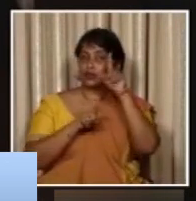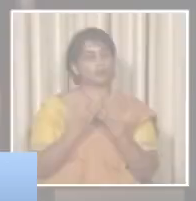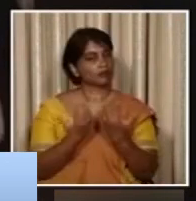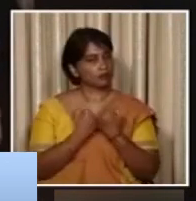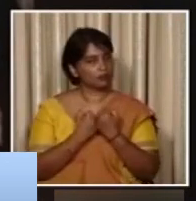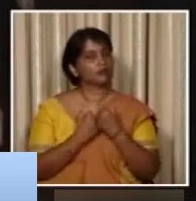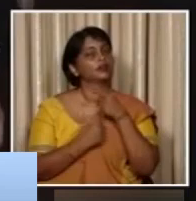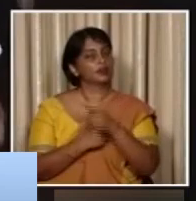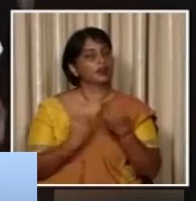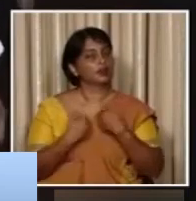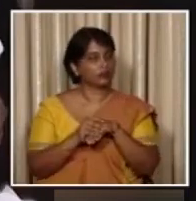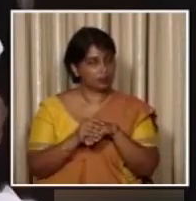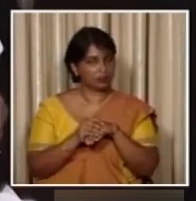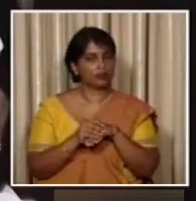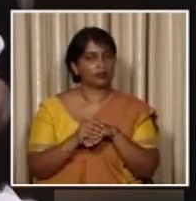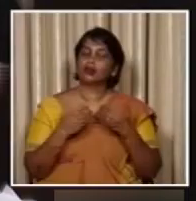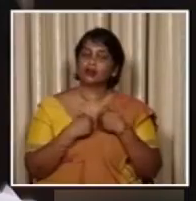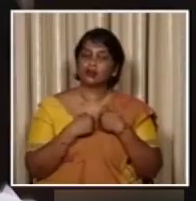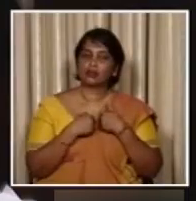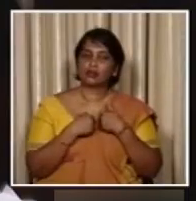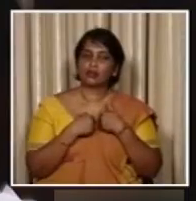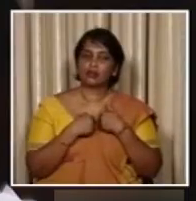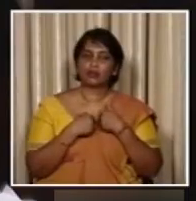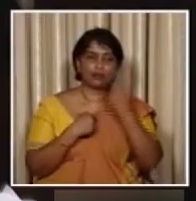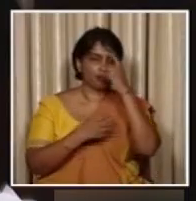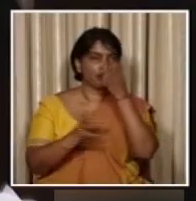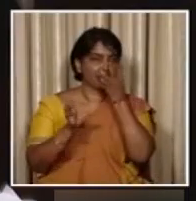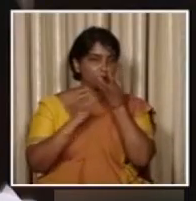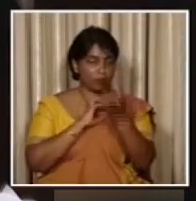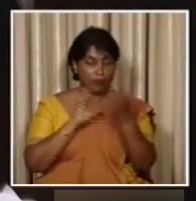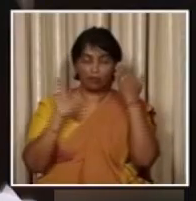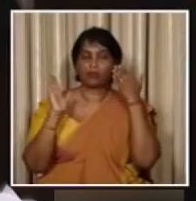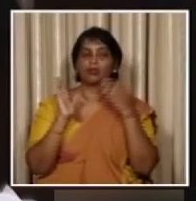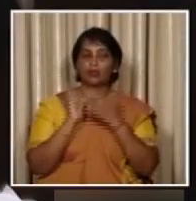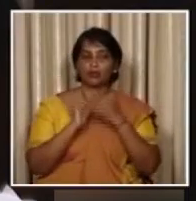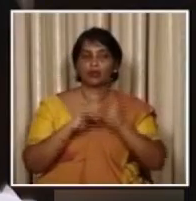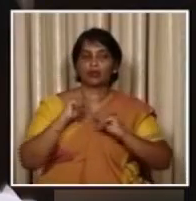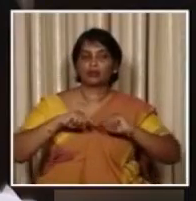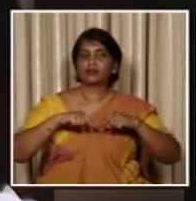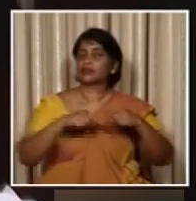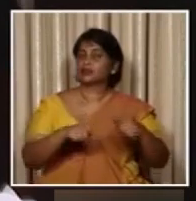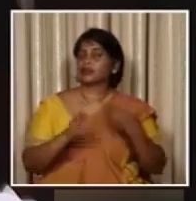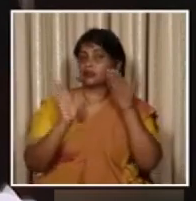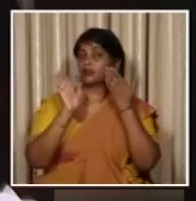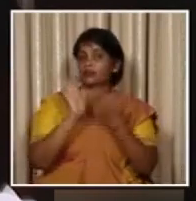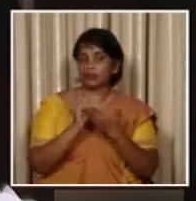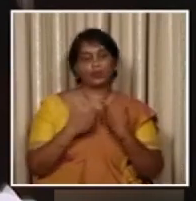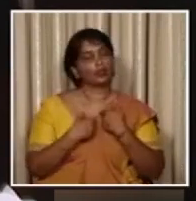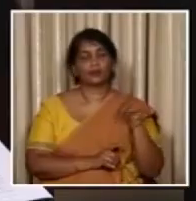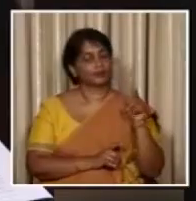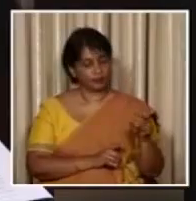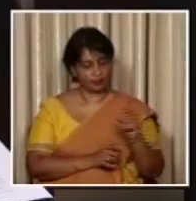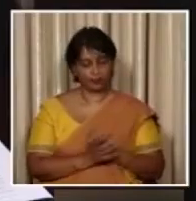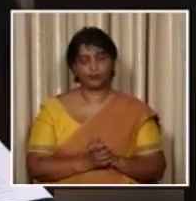බිහිවෙන අපේ රජය තුළ අපි පාස්කු ප්‍රහාරය පිළිබඳව ගන්න ක්‍රියාමාර්ග ඉදිරිපත් කරන්න මම කැමතියි මේක